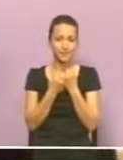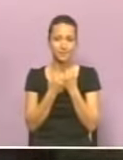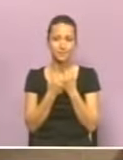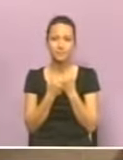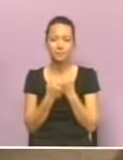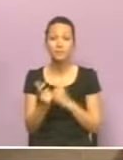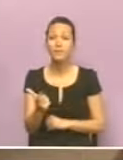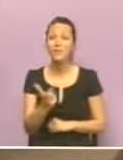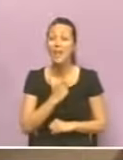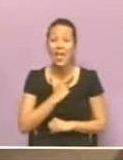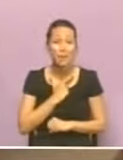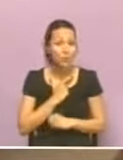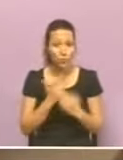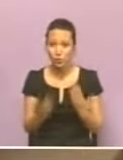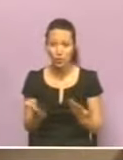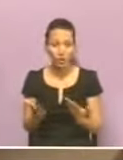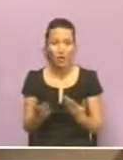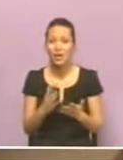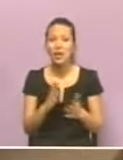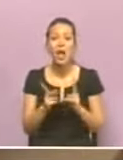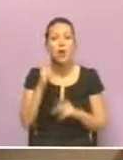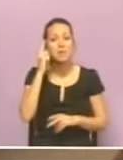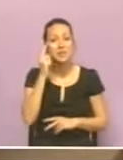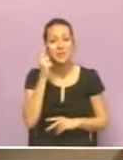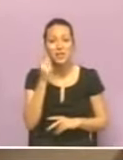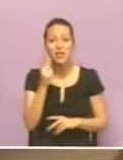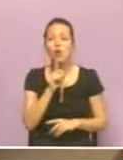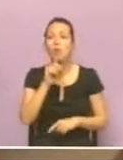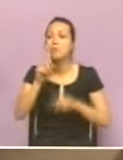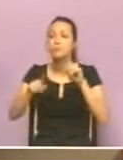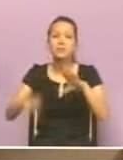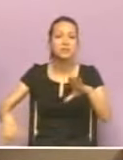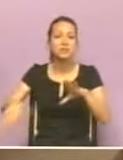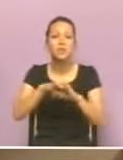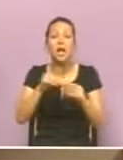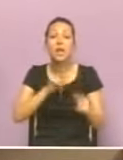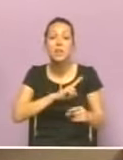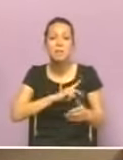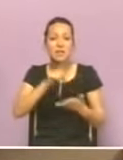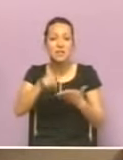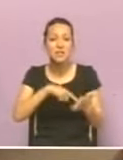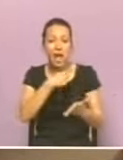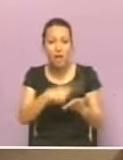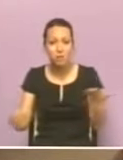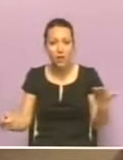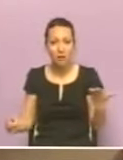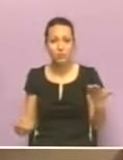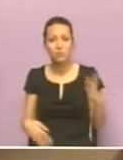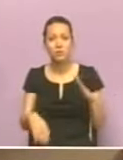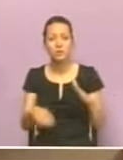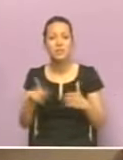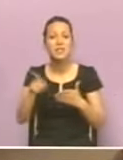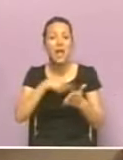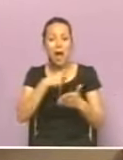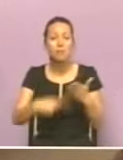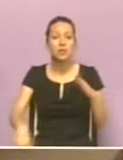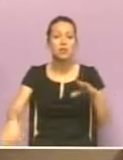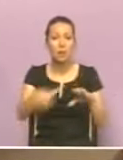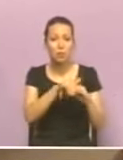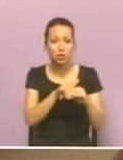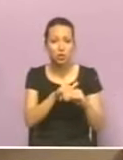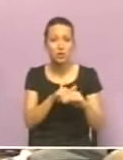Prosto je nemoguće, ja bih volio da vidim kako vi mislite da se bilo ko zaposli kad postoji zabrana, zakon o zabranu zapošljavanja,